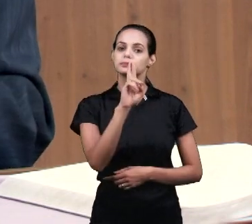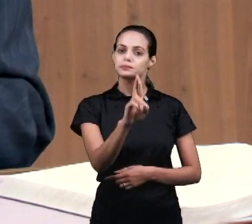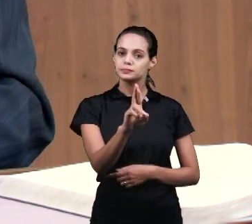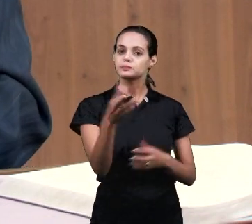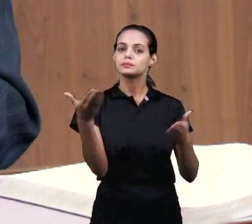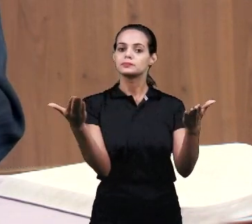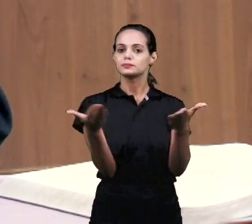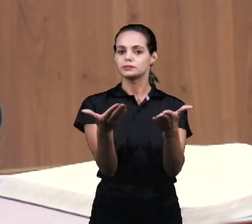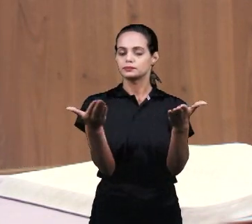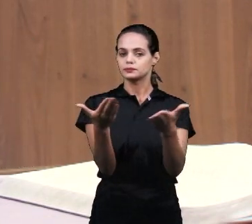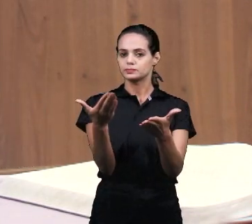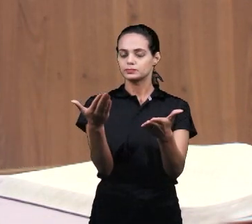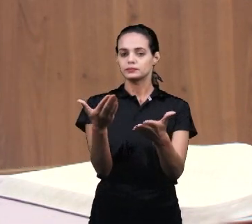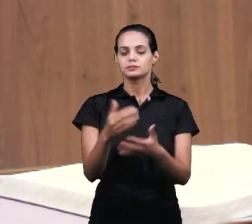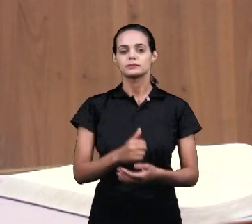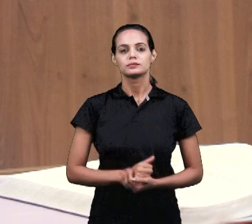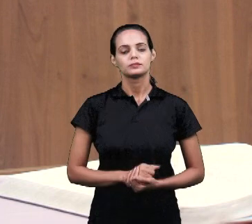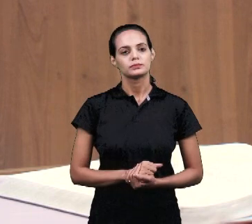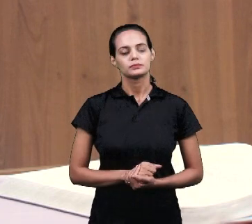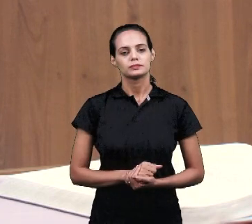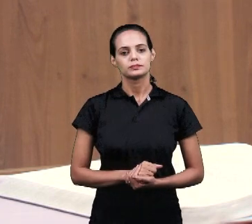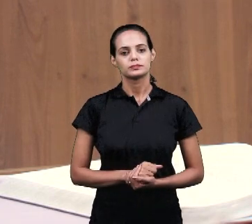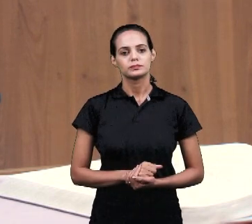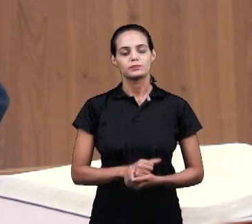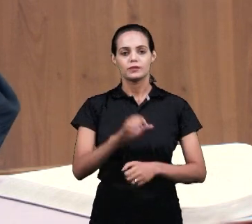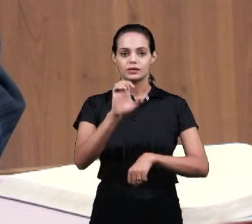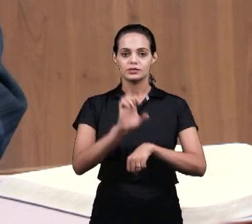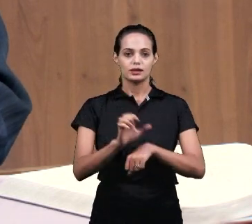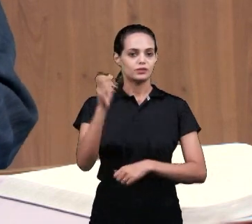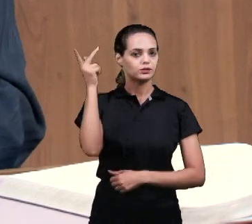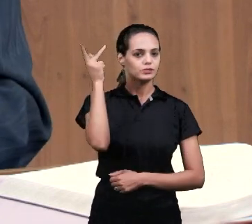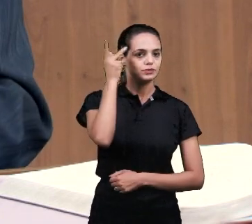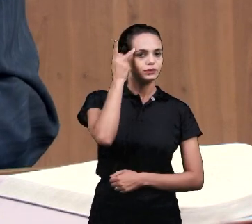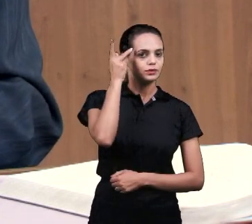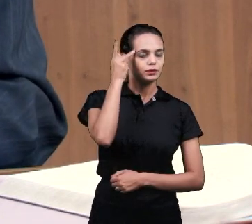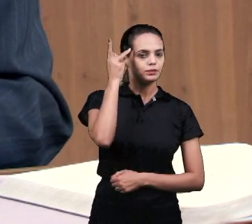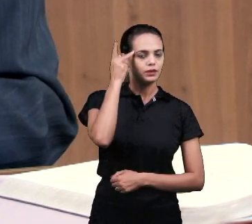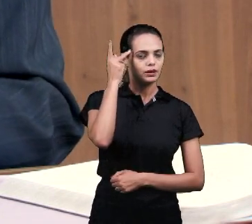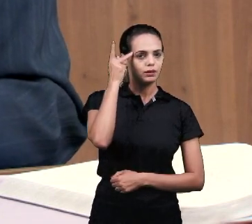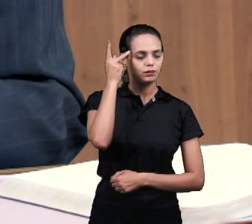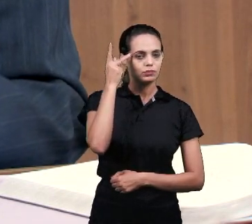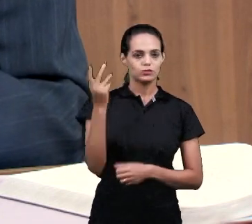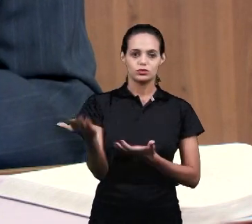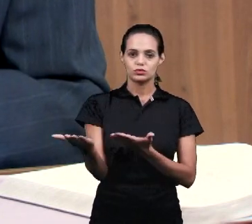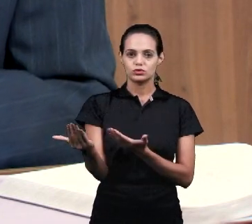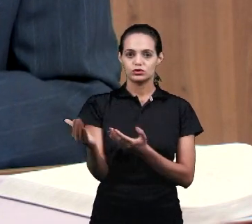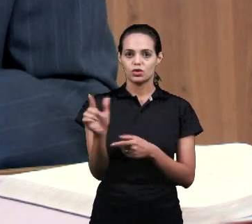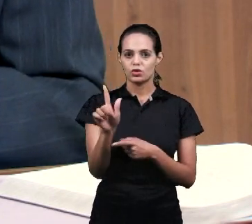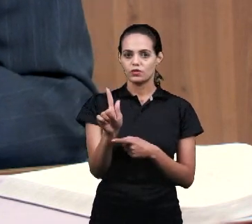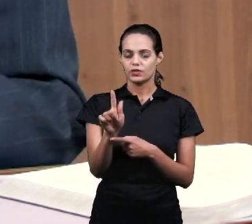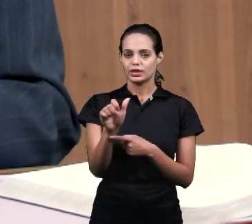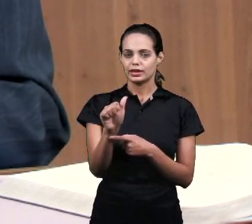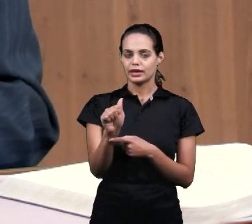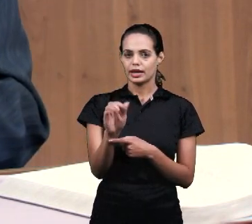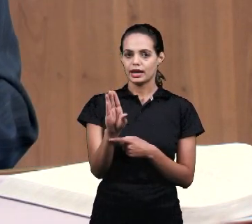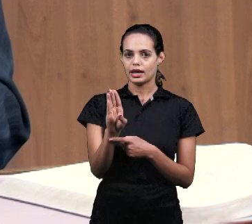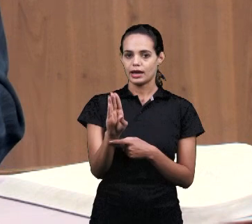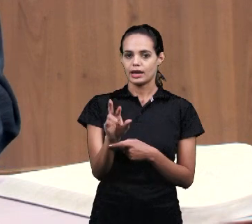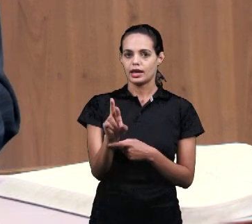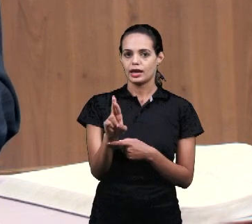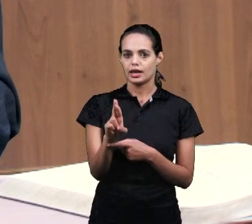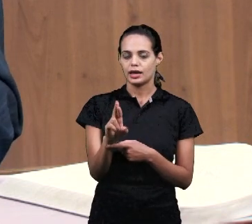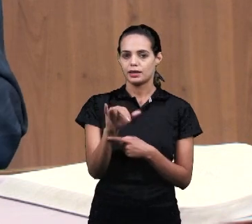compter avec nos frères de São Paulo. Et notre frère, un jeune homme de Gabriel, il est du groupe de jeunes d'une